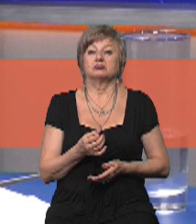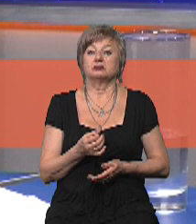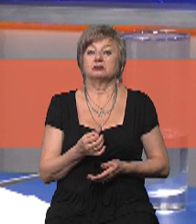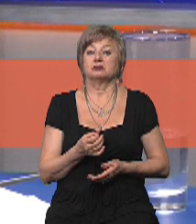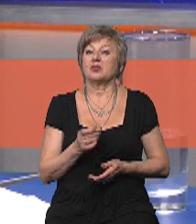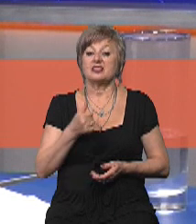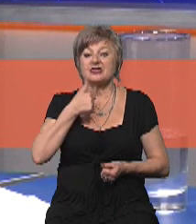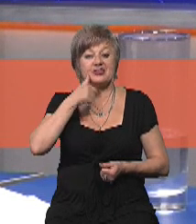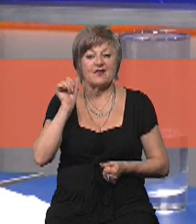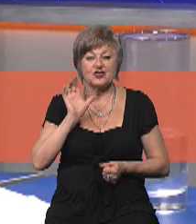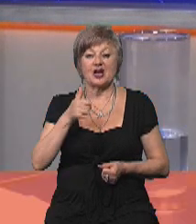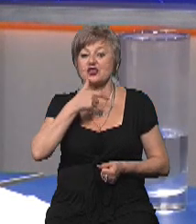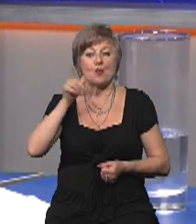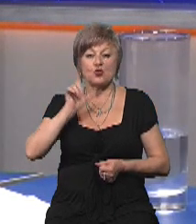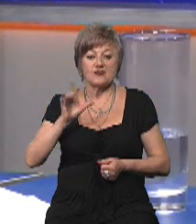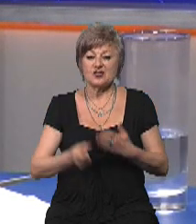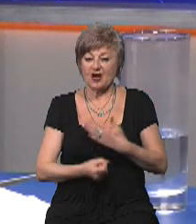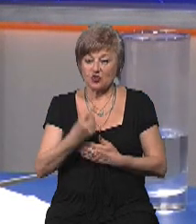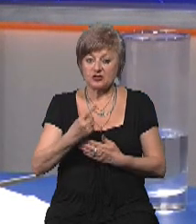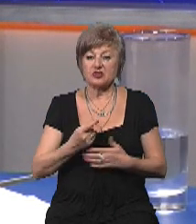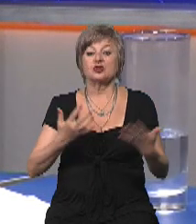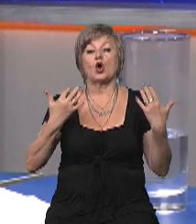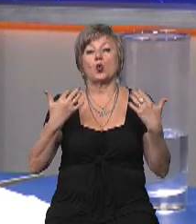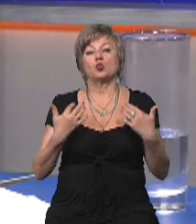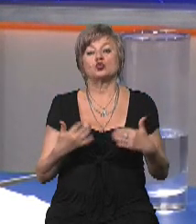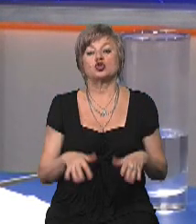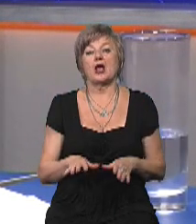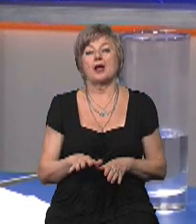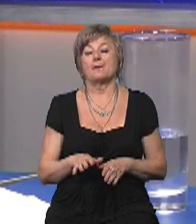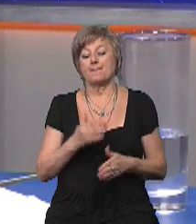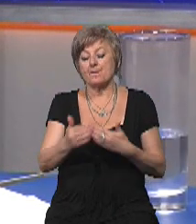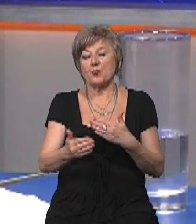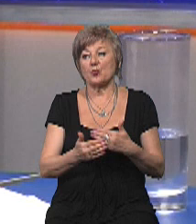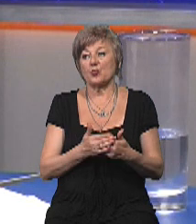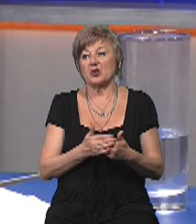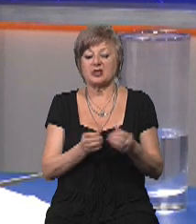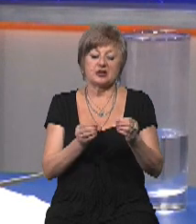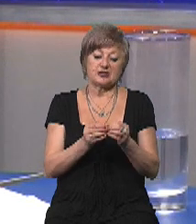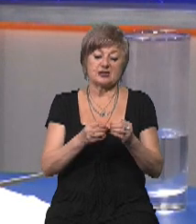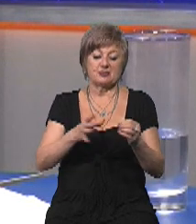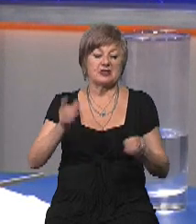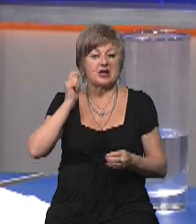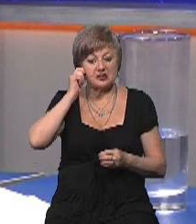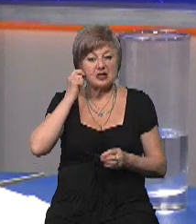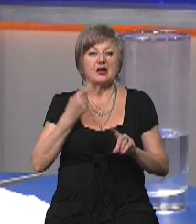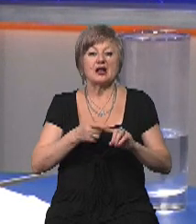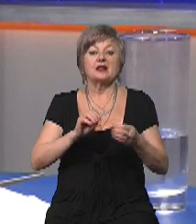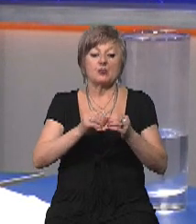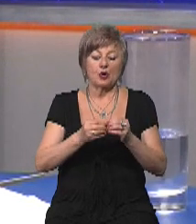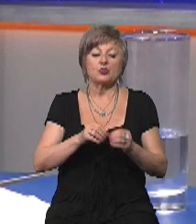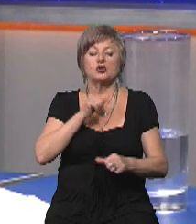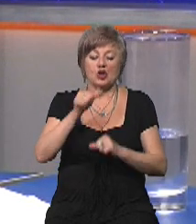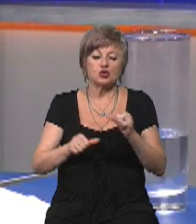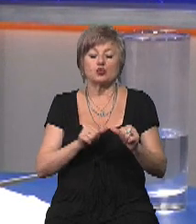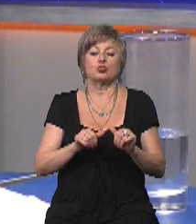не вчера и не позавчера, а уже в ближайшие, наверное, лет 10-15 эта проблема стает с каждым годом все